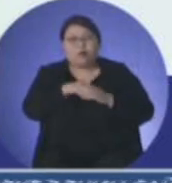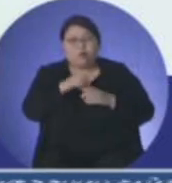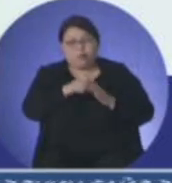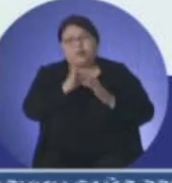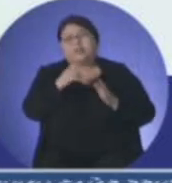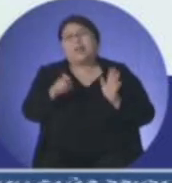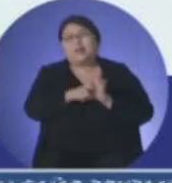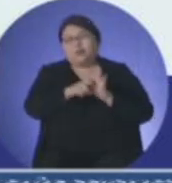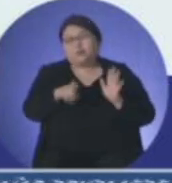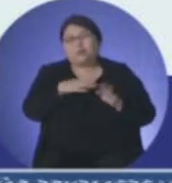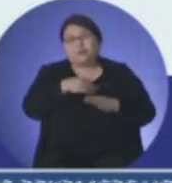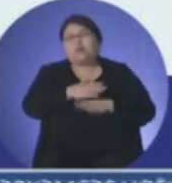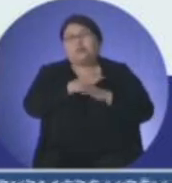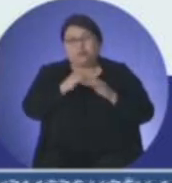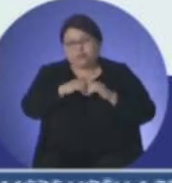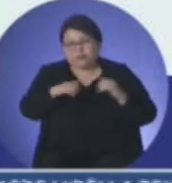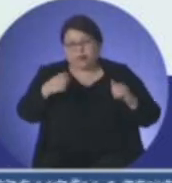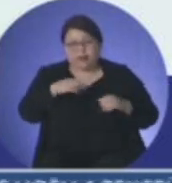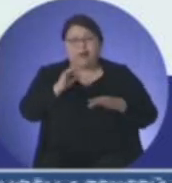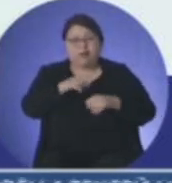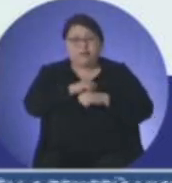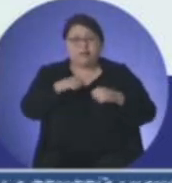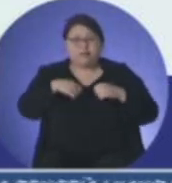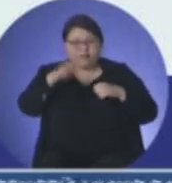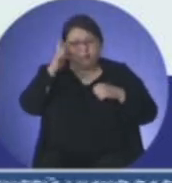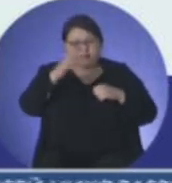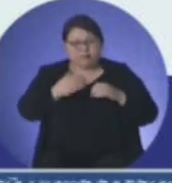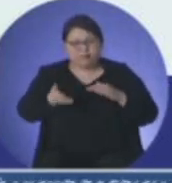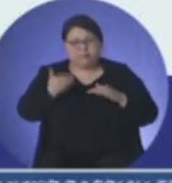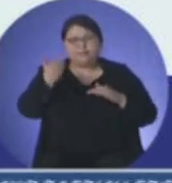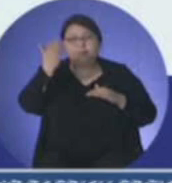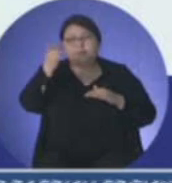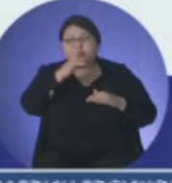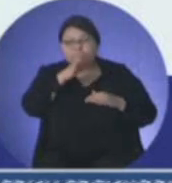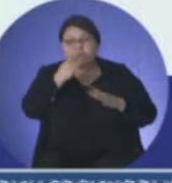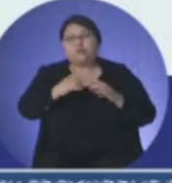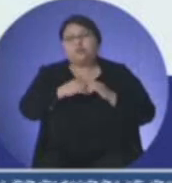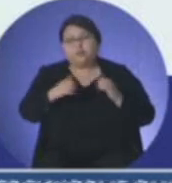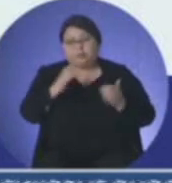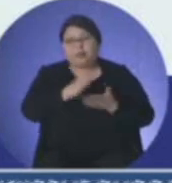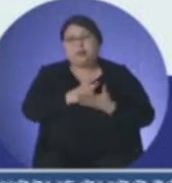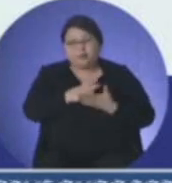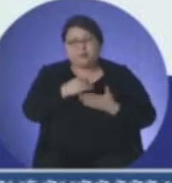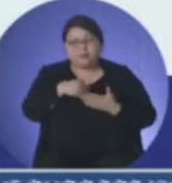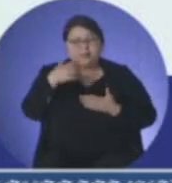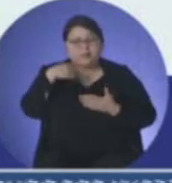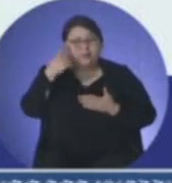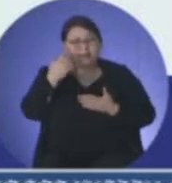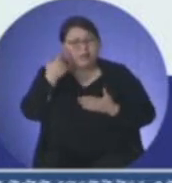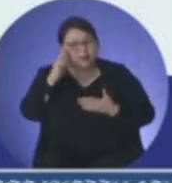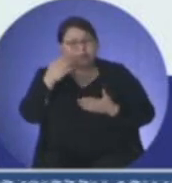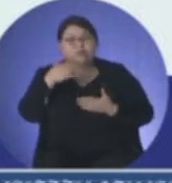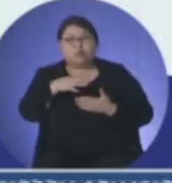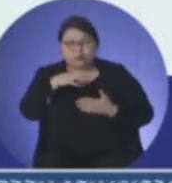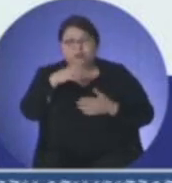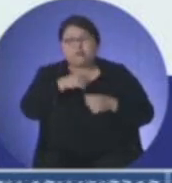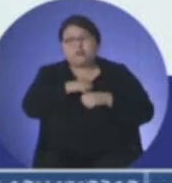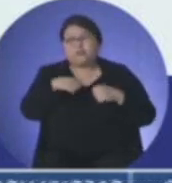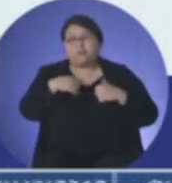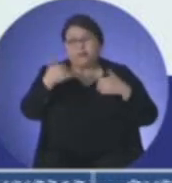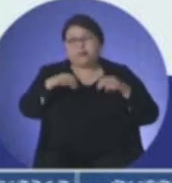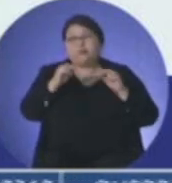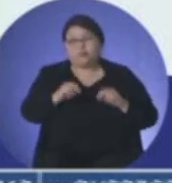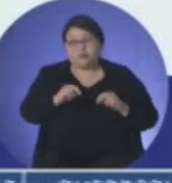шүү. А иргэдэд иргэдийн боловсролыг дэвшүүлэхдээ бас дөрвөн ажиллаач тий. А сонгол ерөнхий ороныхад иргэд байж болно. Бүтэц